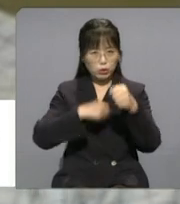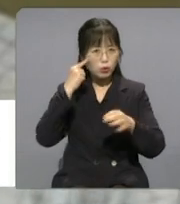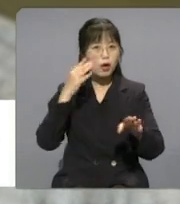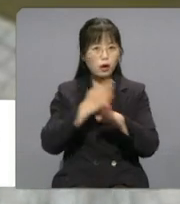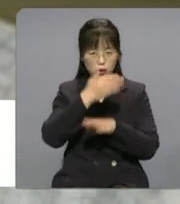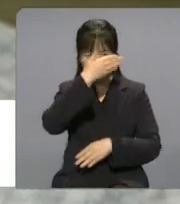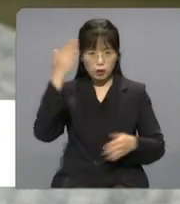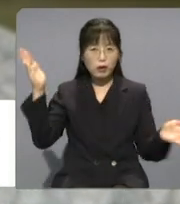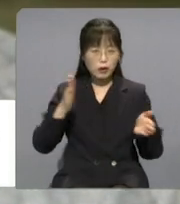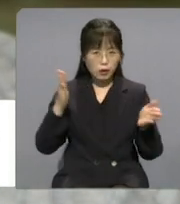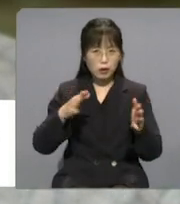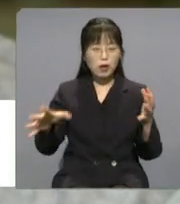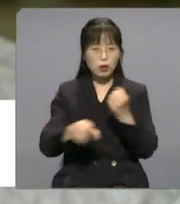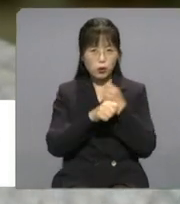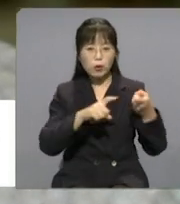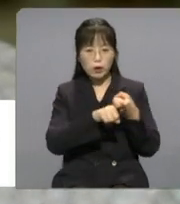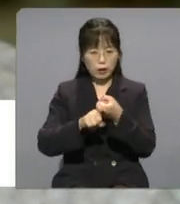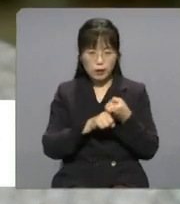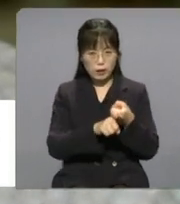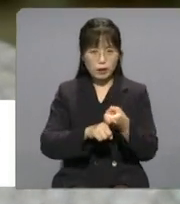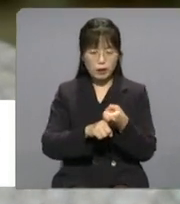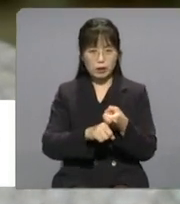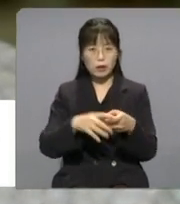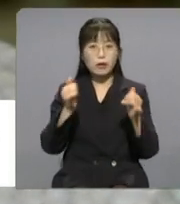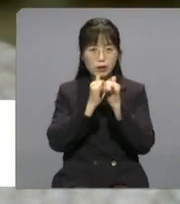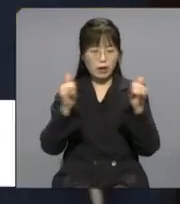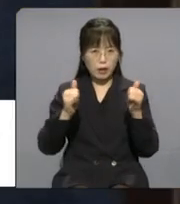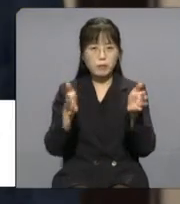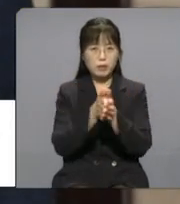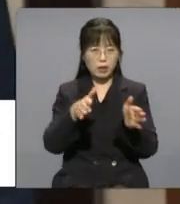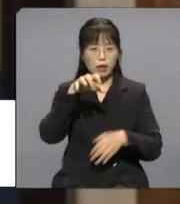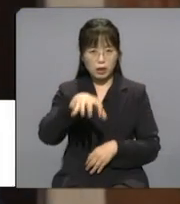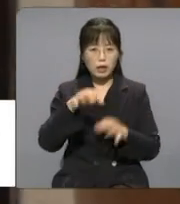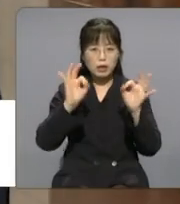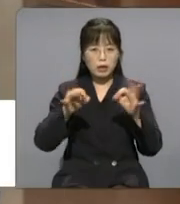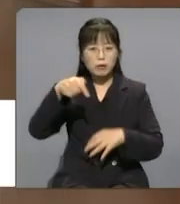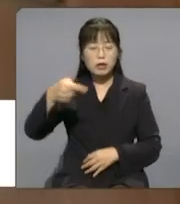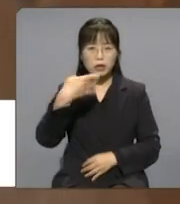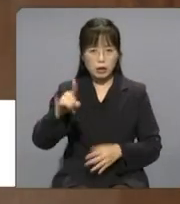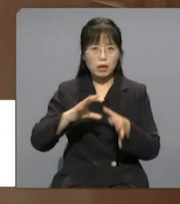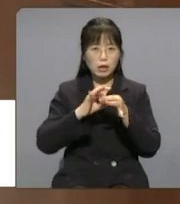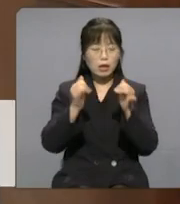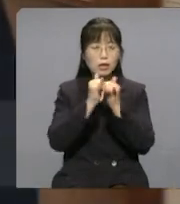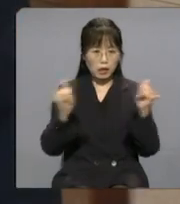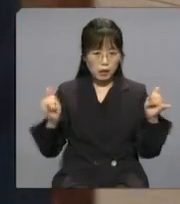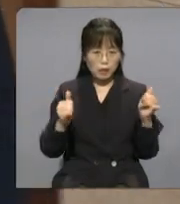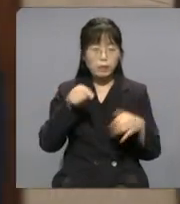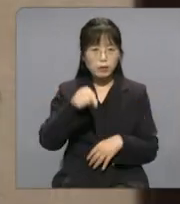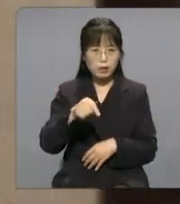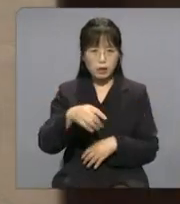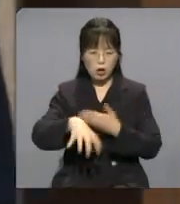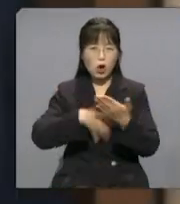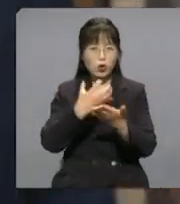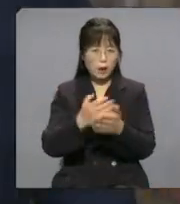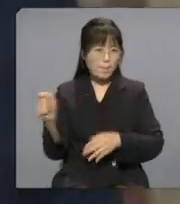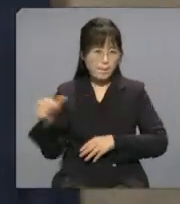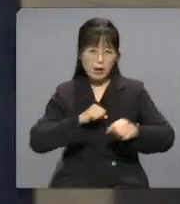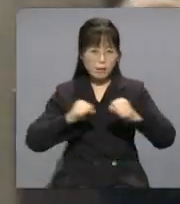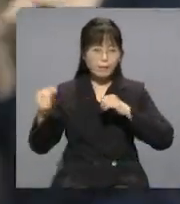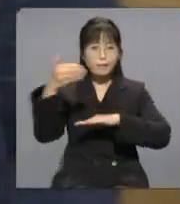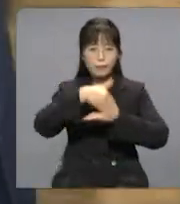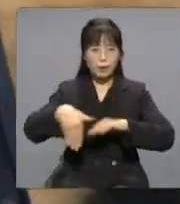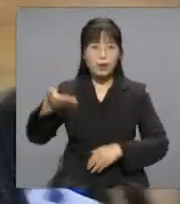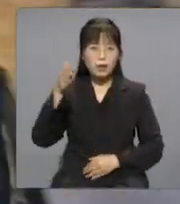발기인으로 당내 최대 계파인 김근태계 인사로 분류됩니다이 위원장 임명으로 민주당은 혁신의 속도가 붙을